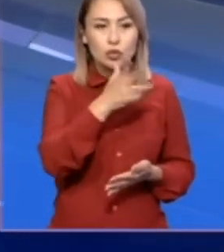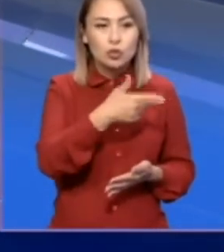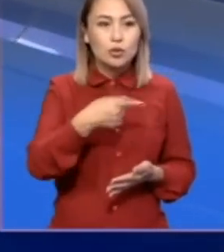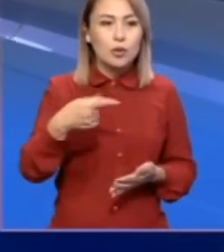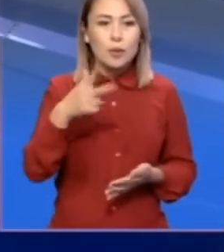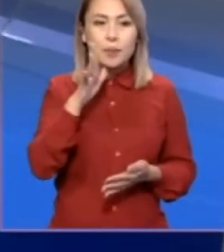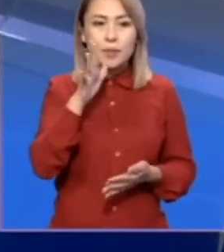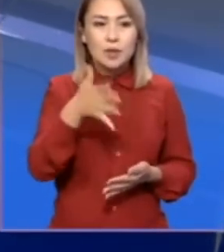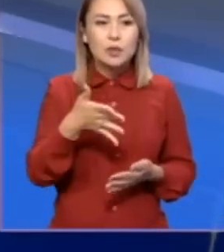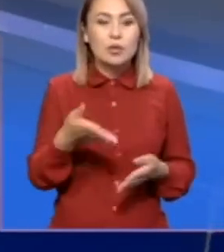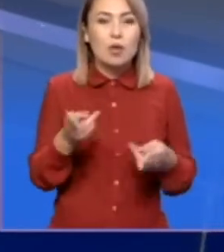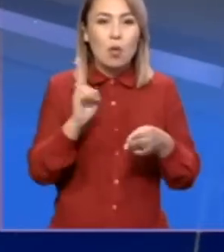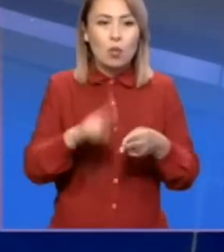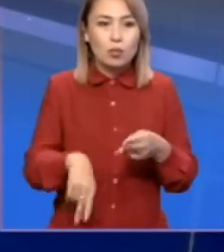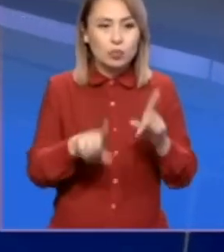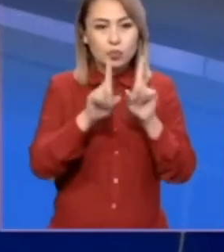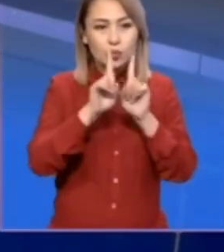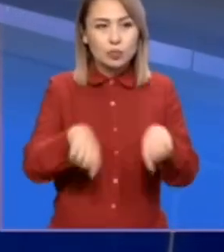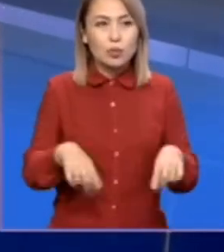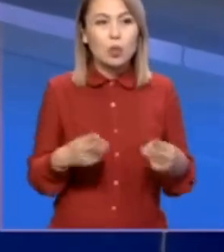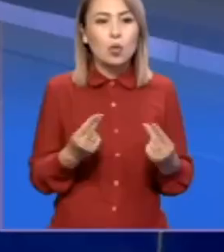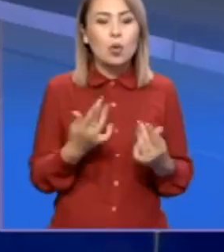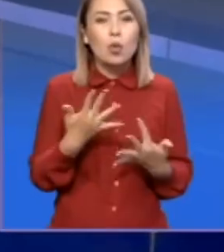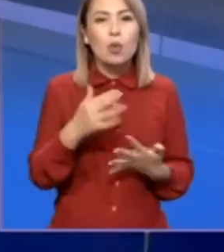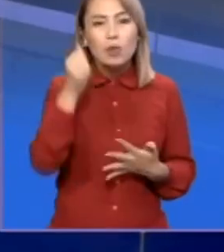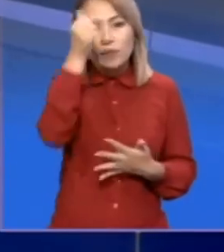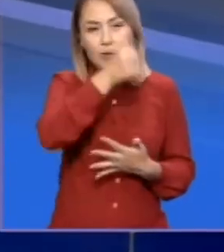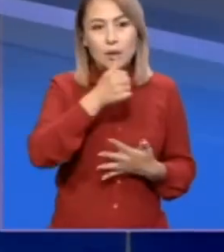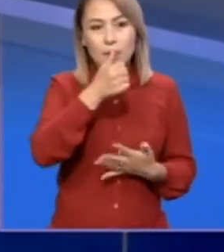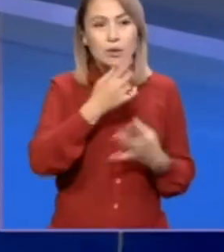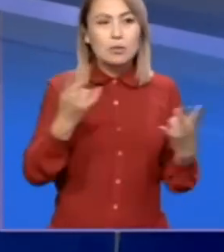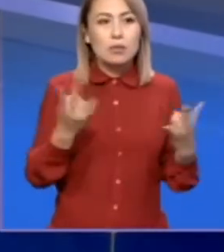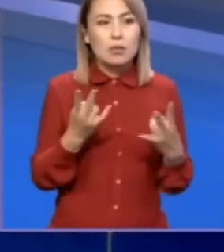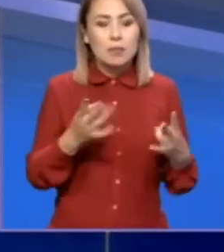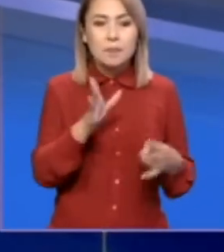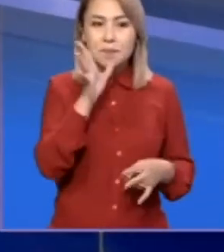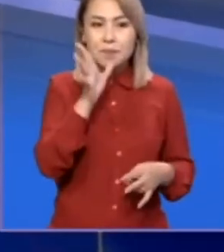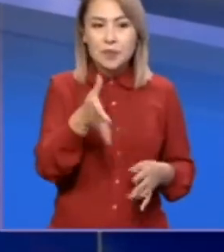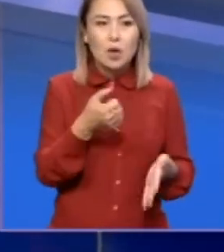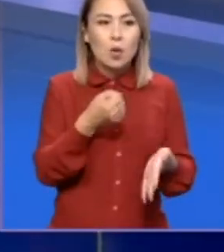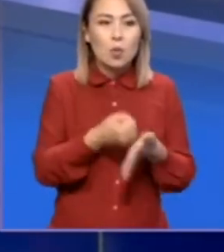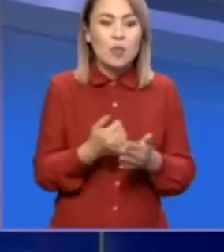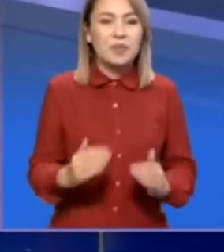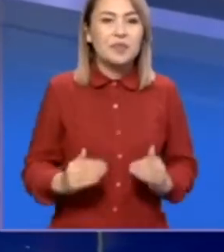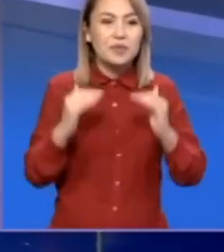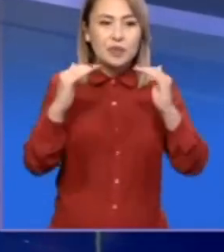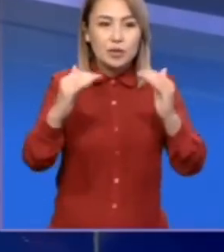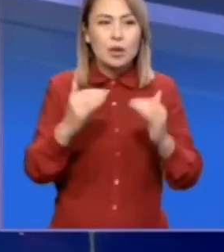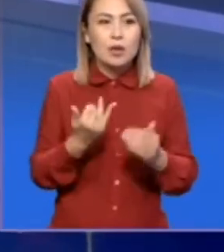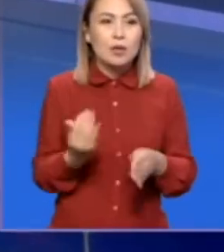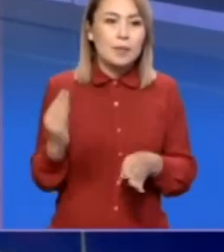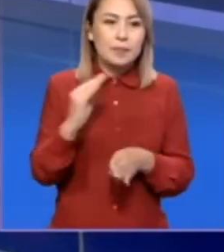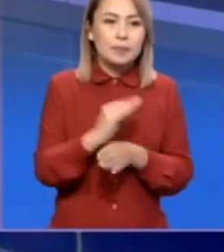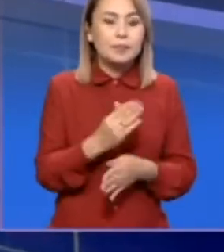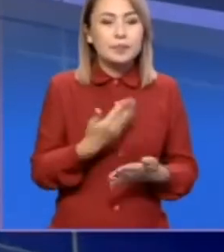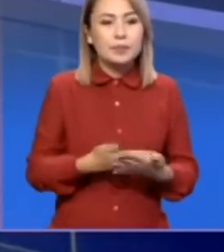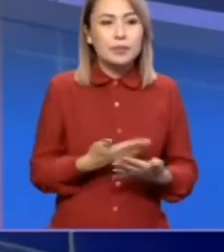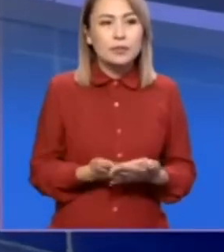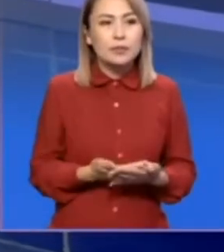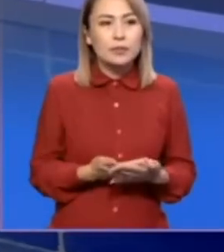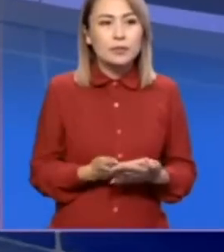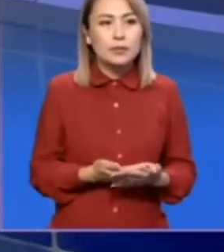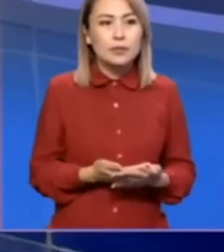арасында біте қоятын шаруа емес. Сонда қанша жыл керек? 5 жылдың үстіне жоғары. Біз тағы да бір мәселені түсінбей отырмыз.